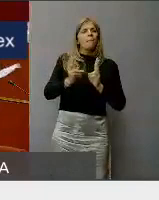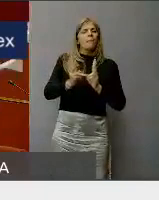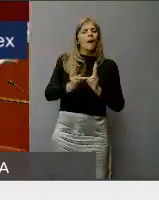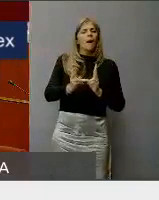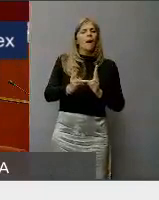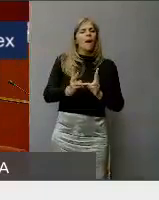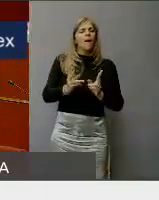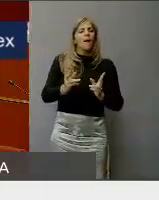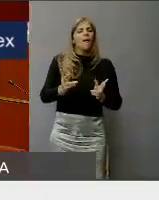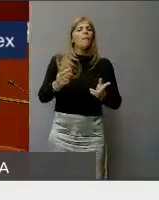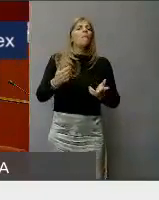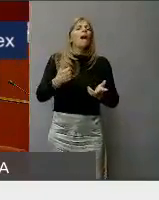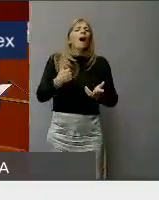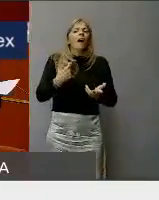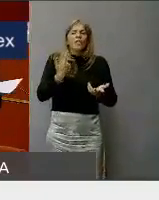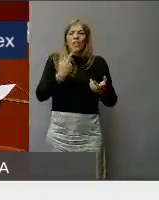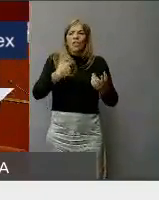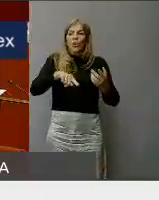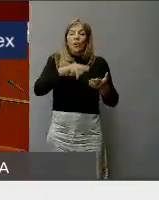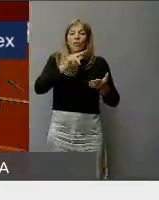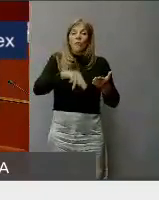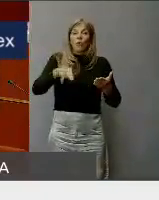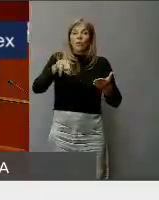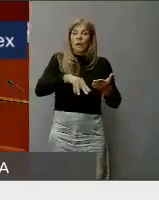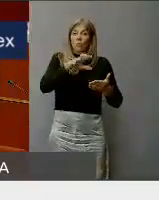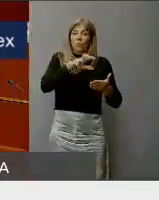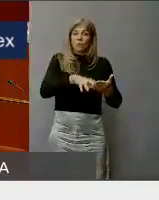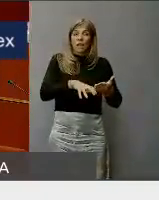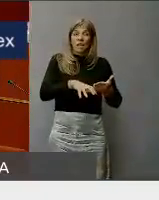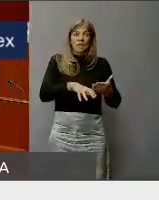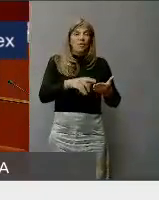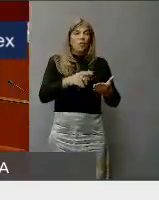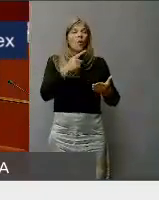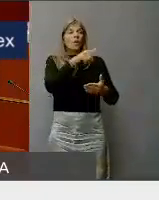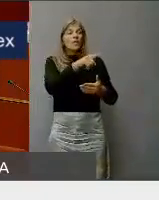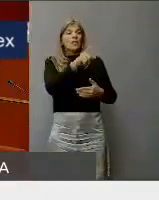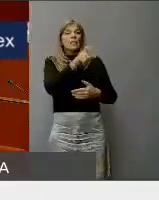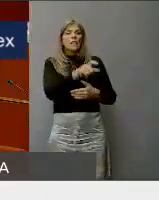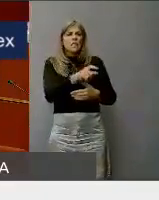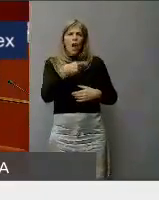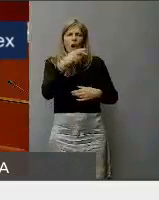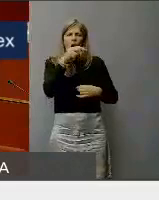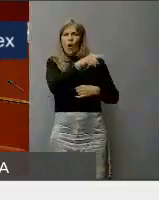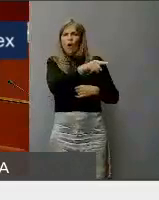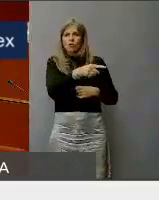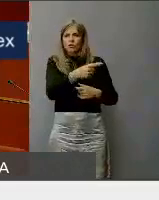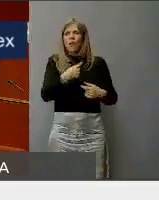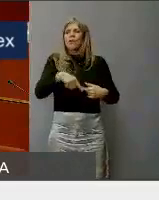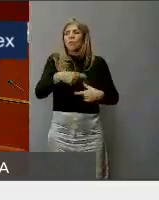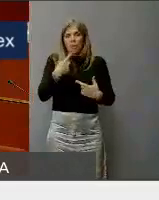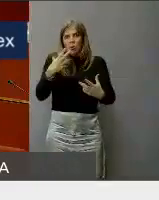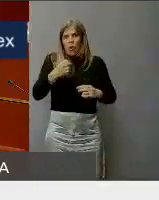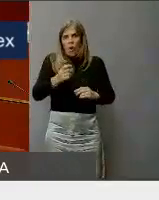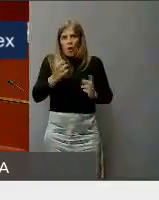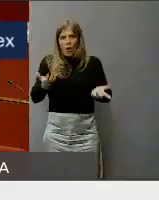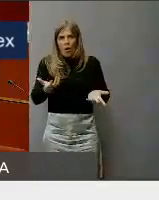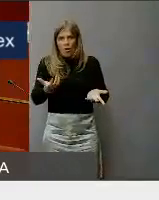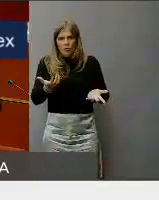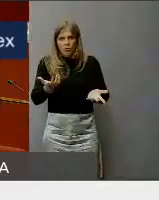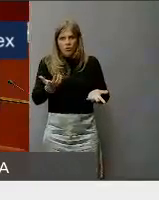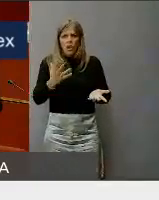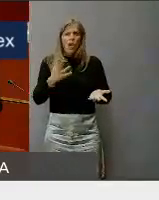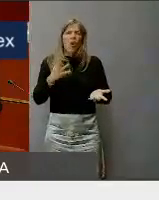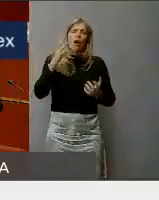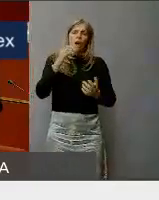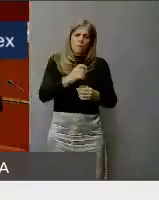diciamo che la sottoscritta prima volta conferita già davvero mi chiedo e chiederà anche la segreteria generale diciamo se capisco cara fine si valuta la